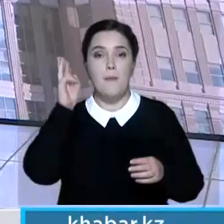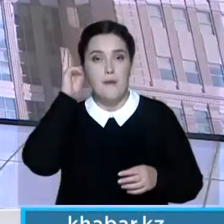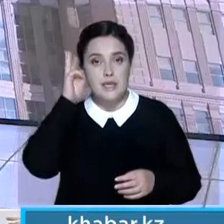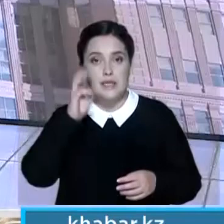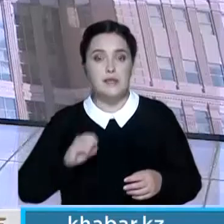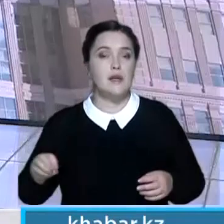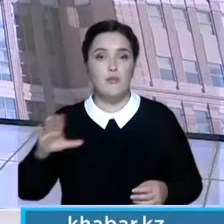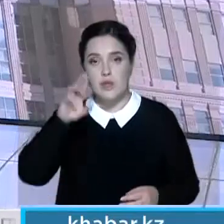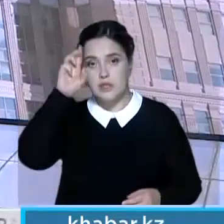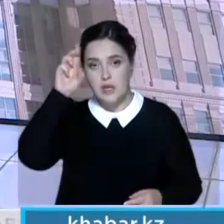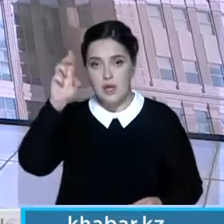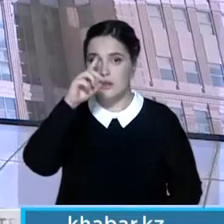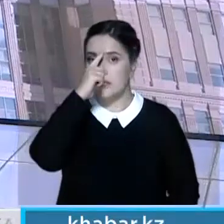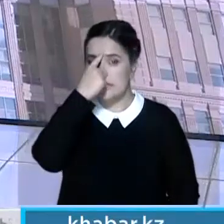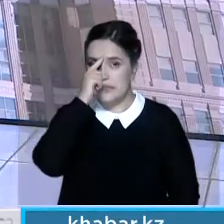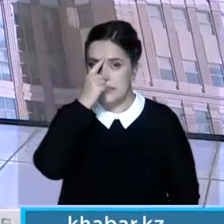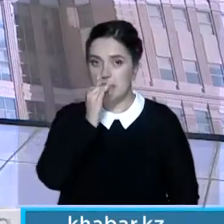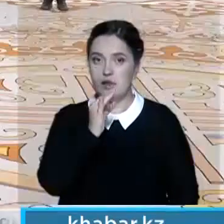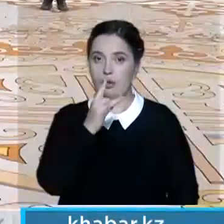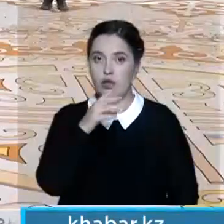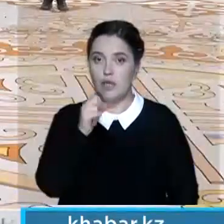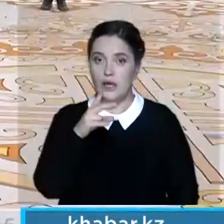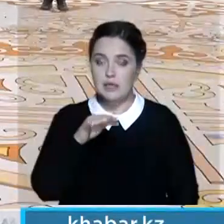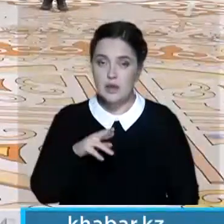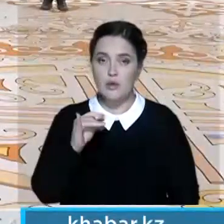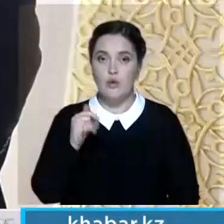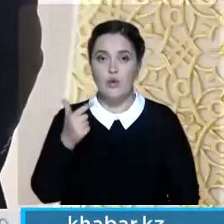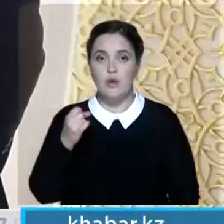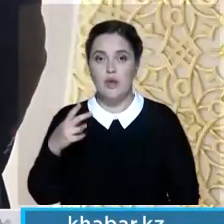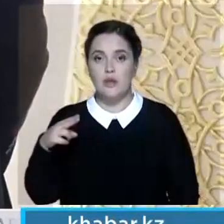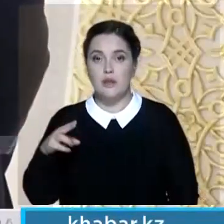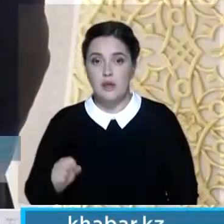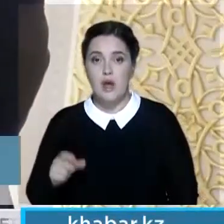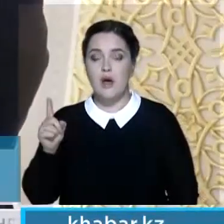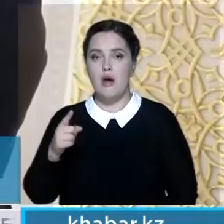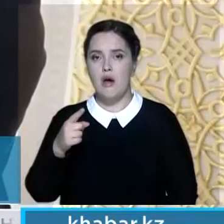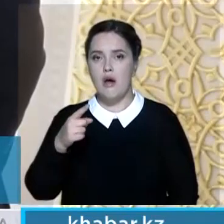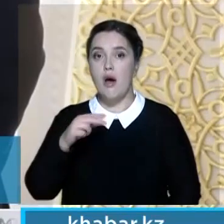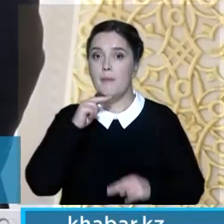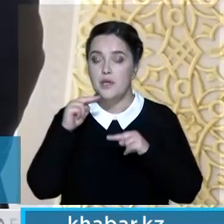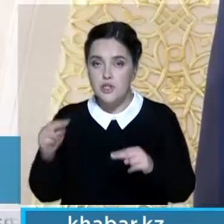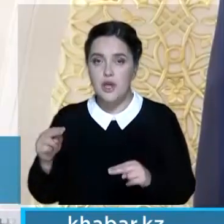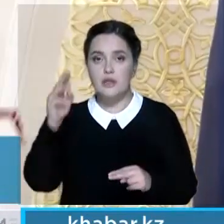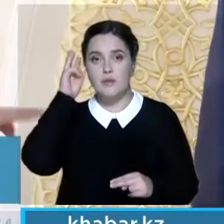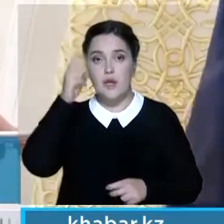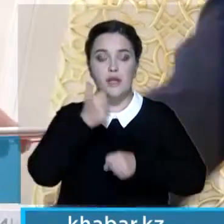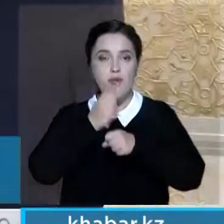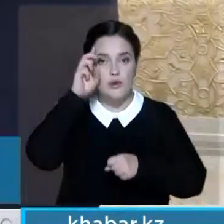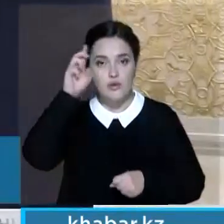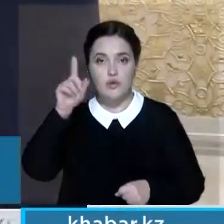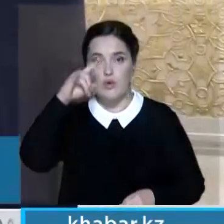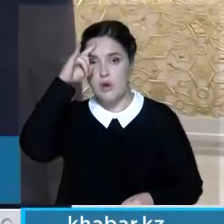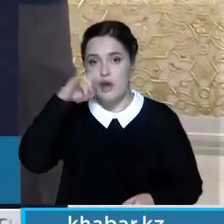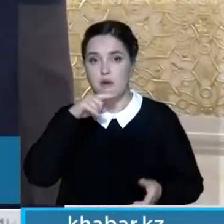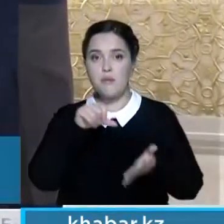ряда европейских стран, а также Индии, Иордании, Уганды и других республик. Обращаясь к дипломатам, глава государства подчеркнул, что